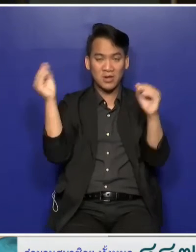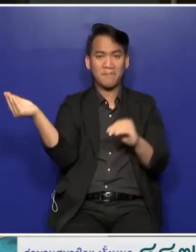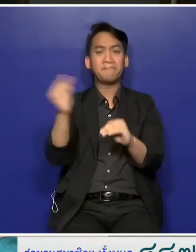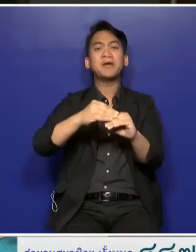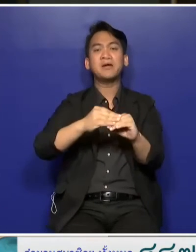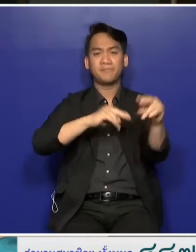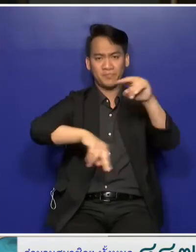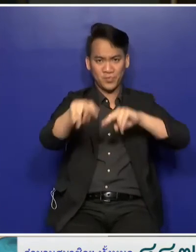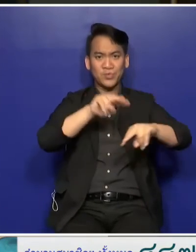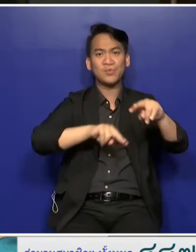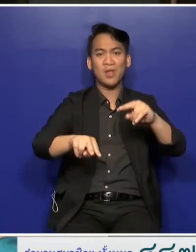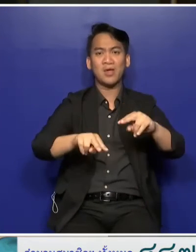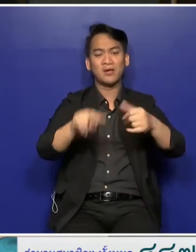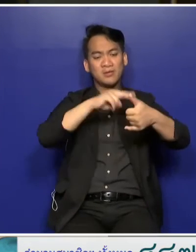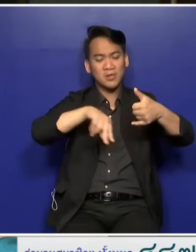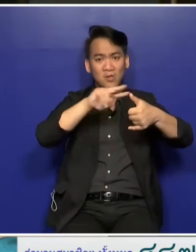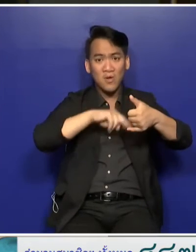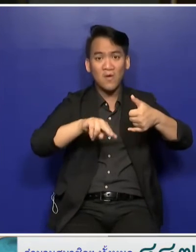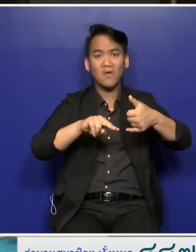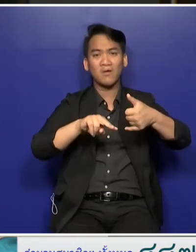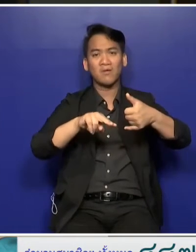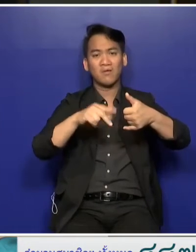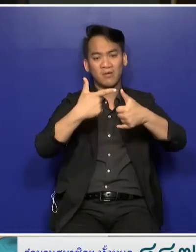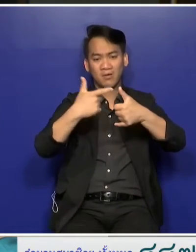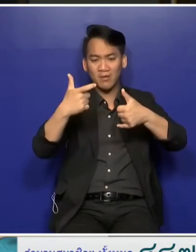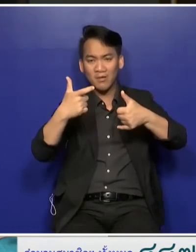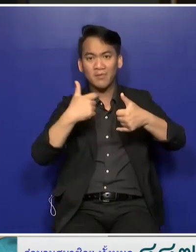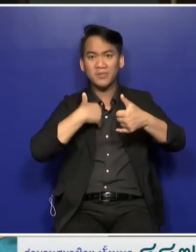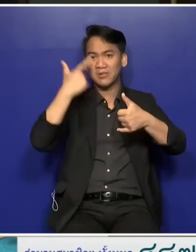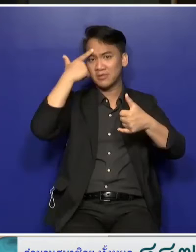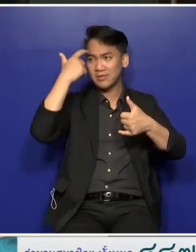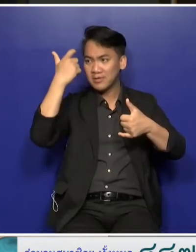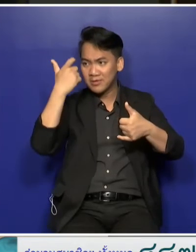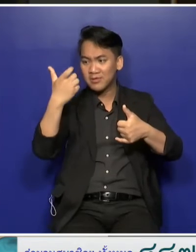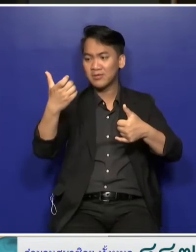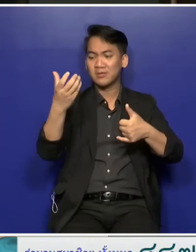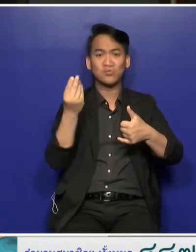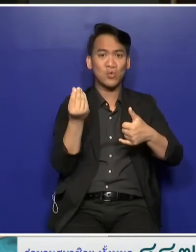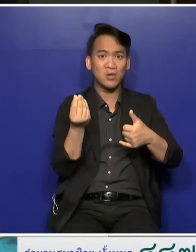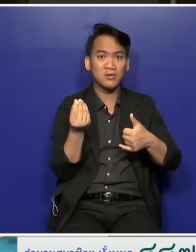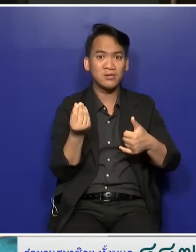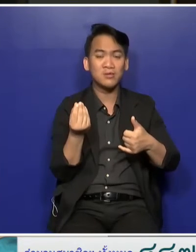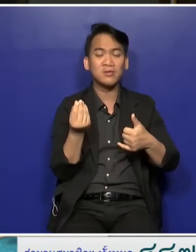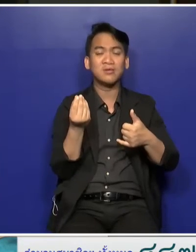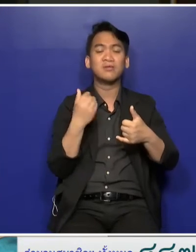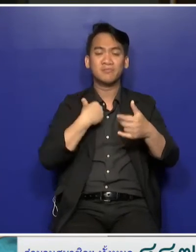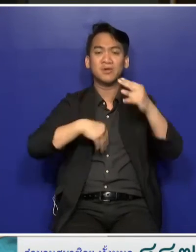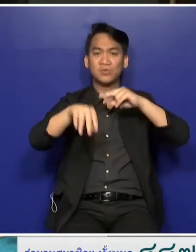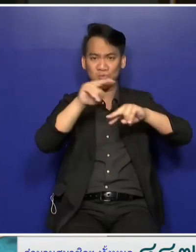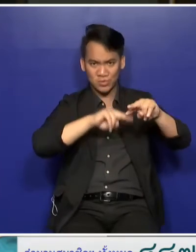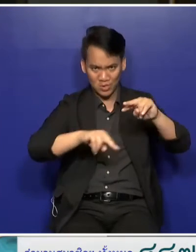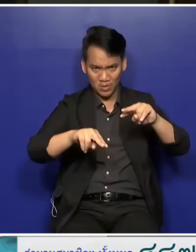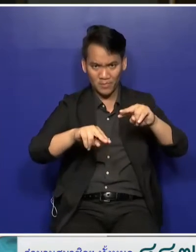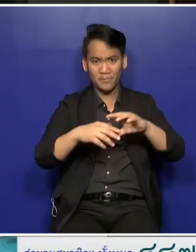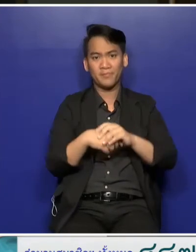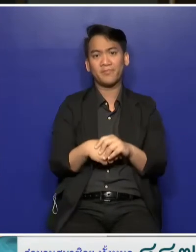่เราจะได้ตรวจสอบดูว่าอุณภูมเป็ยงไบ้างแล้วก็อาจจะมีหน่วยที่ตรวจสอบเรื่องแงงาน